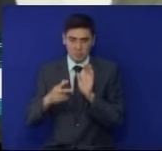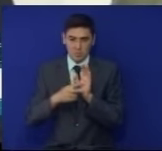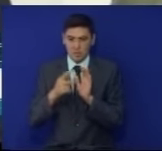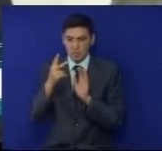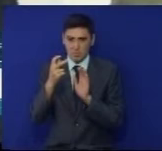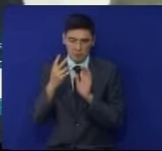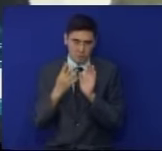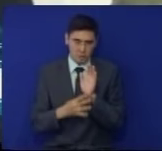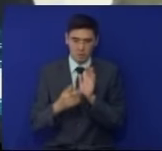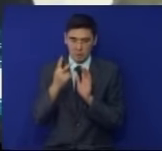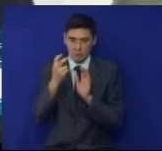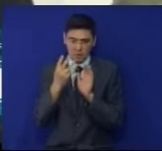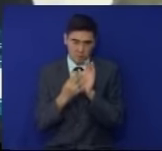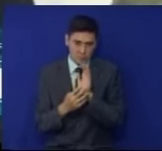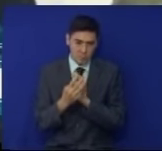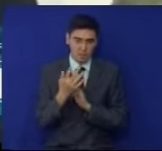387-390, 393,